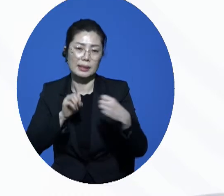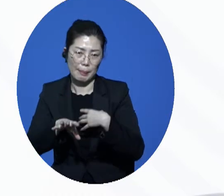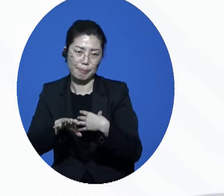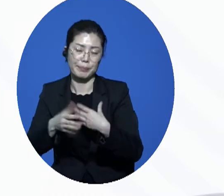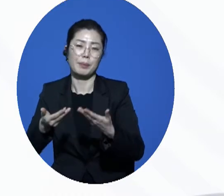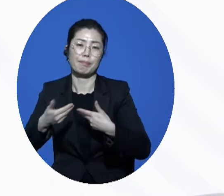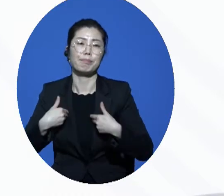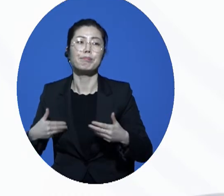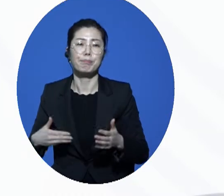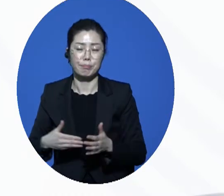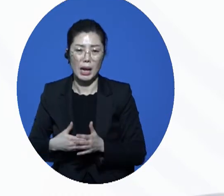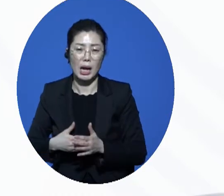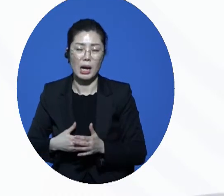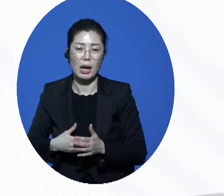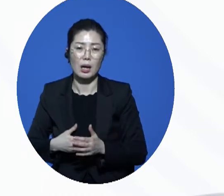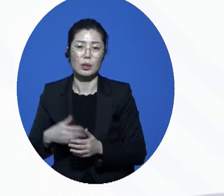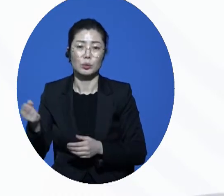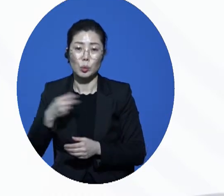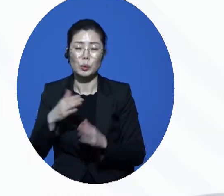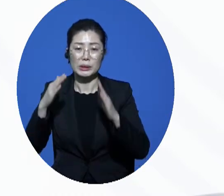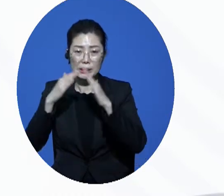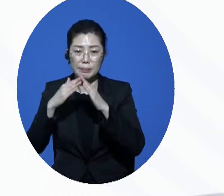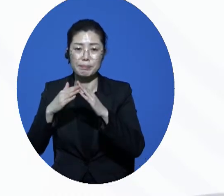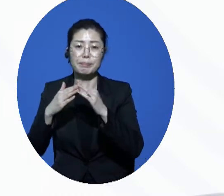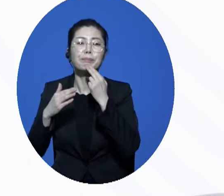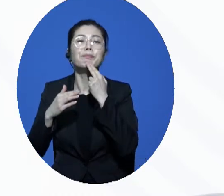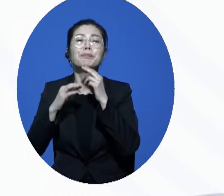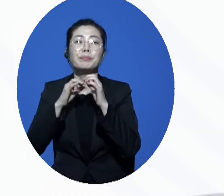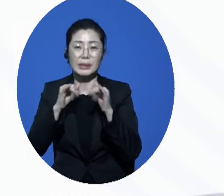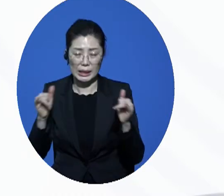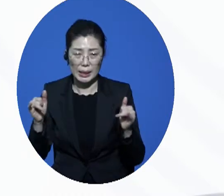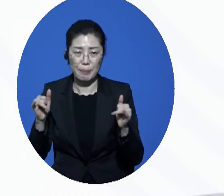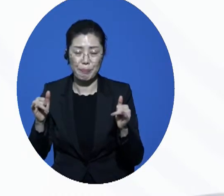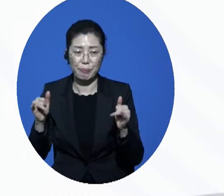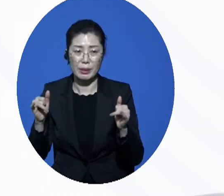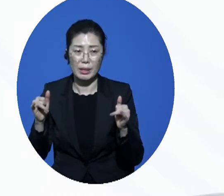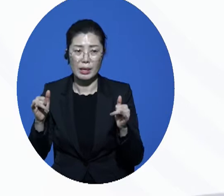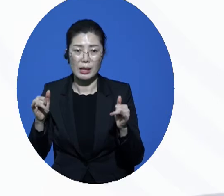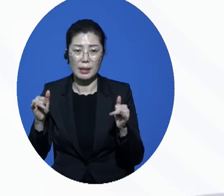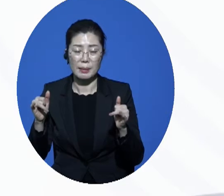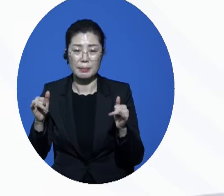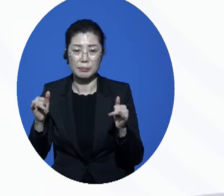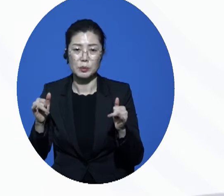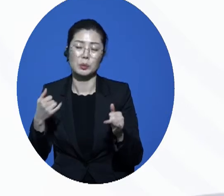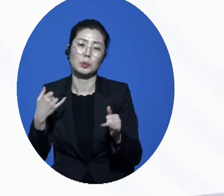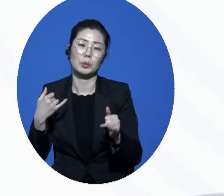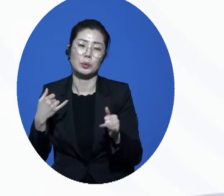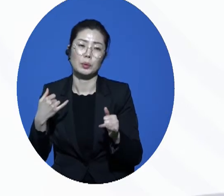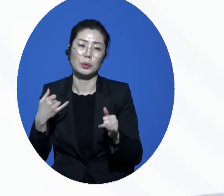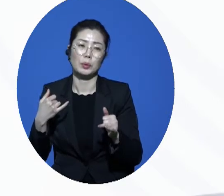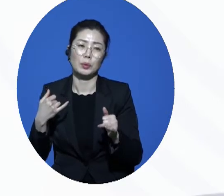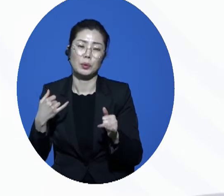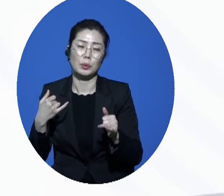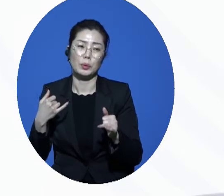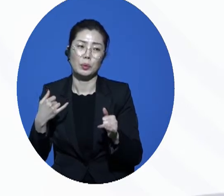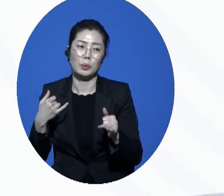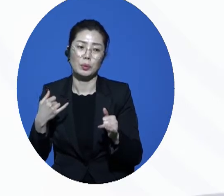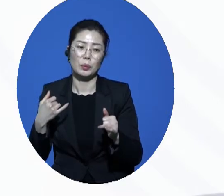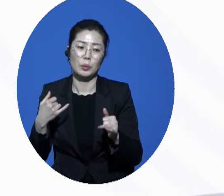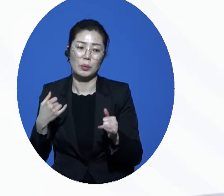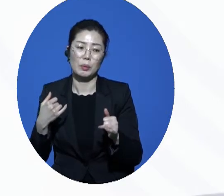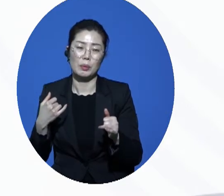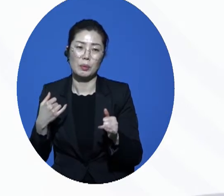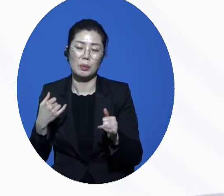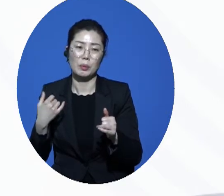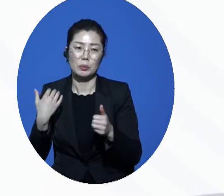내용을 받았습니다. 그리고 무주택자들 같은 경우에도 전체 대응에 있어서 완전히 배제가 되었던 경우들이